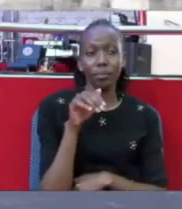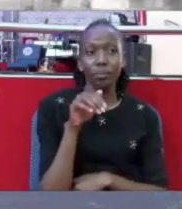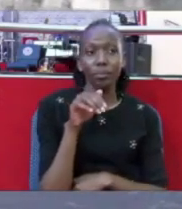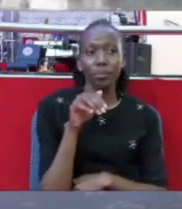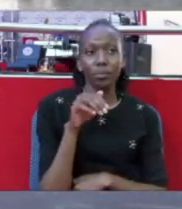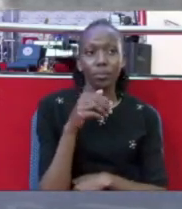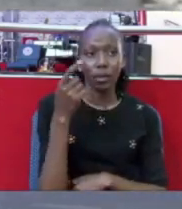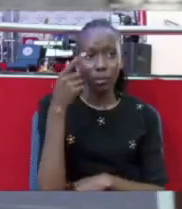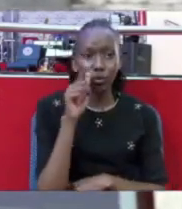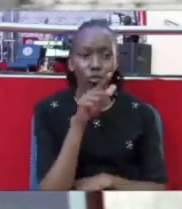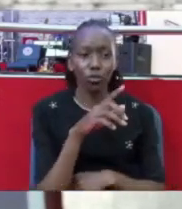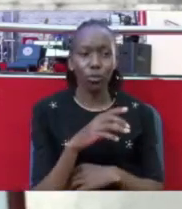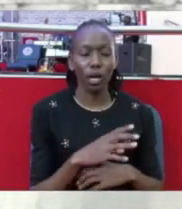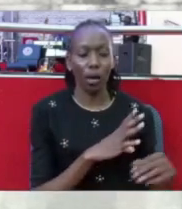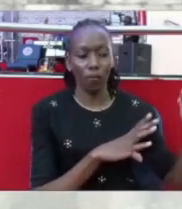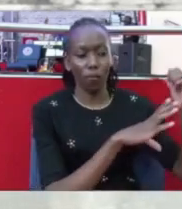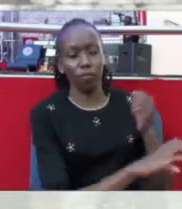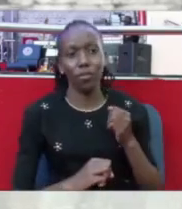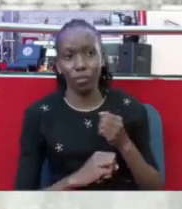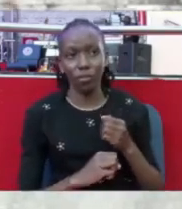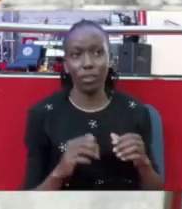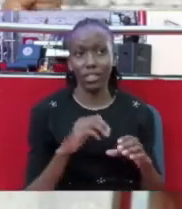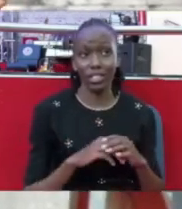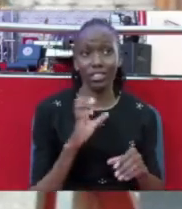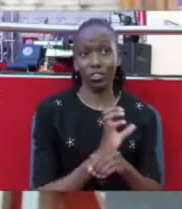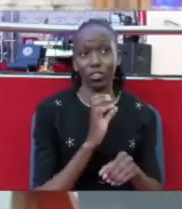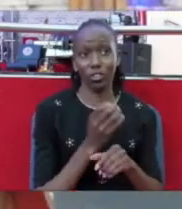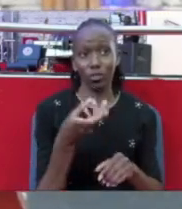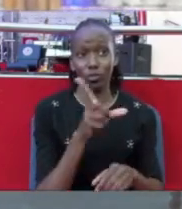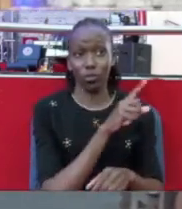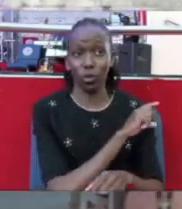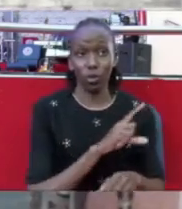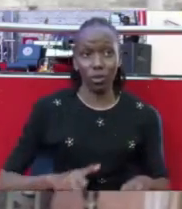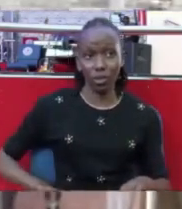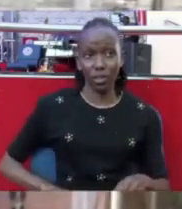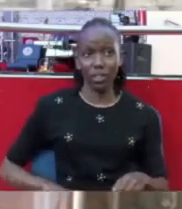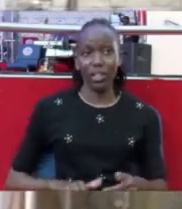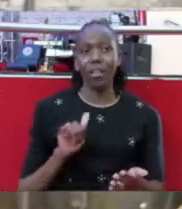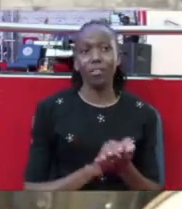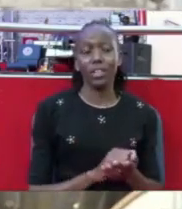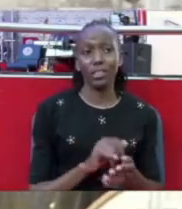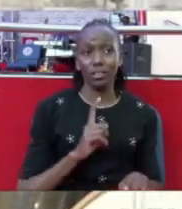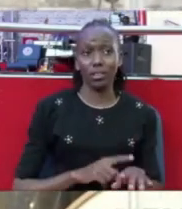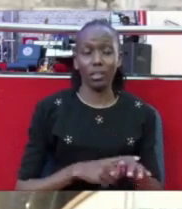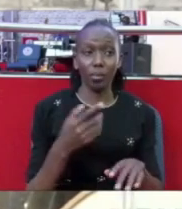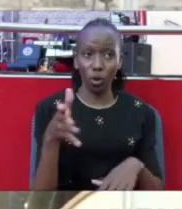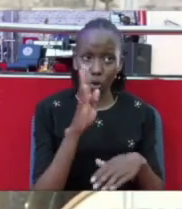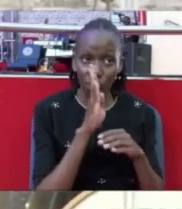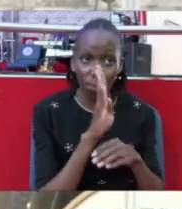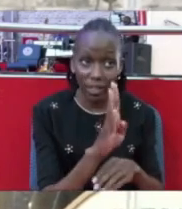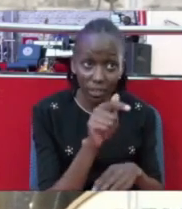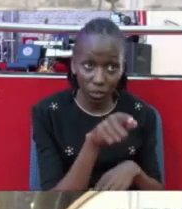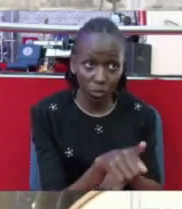ili ukawe mwizi bora katika nyumba ya Bwana. That when the Lord blesses you, kwamba Mungu akikubariki, the first thing you do